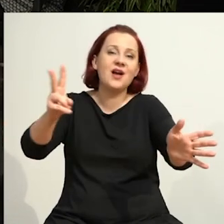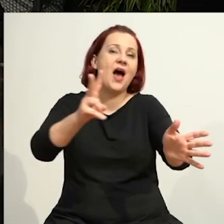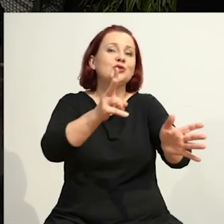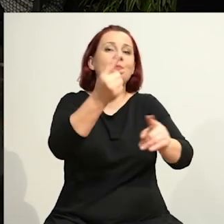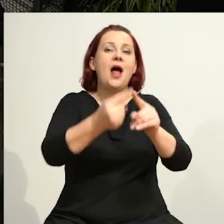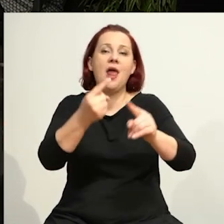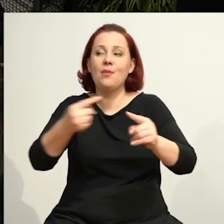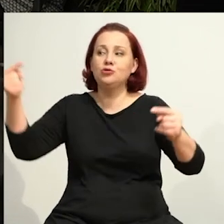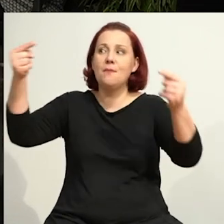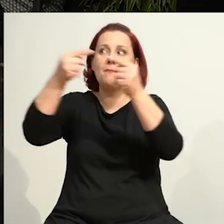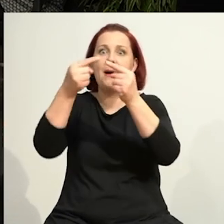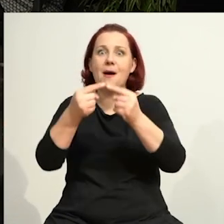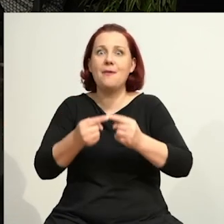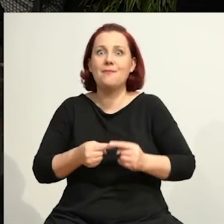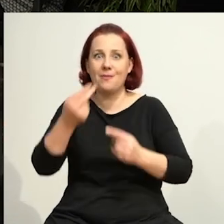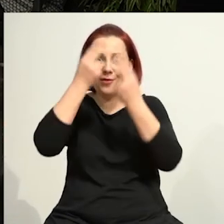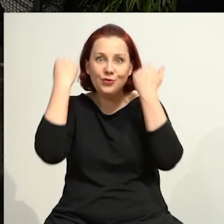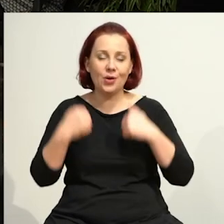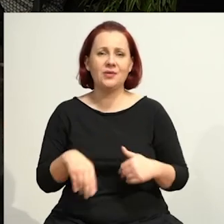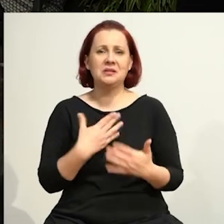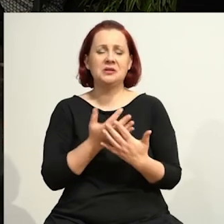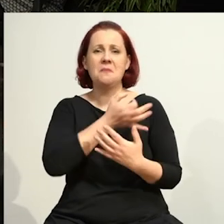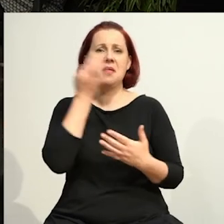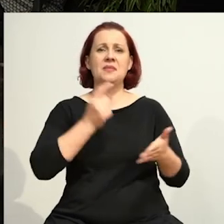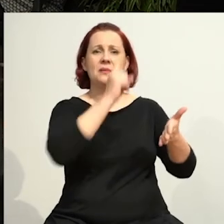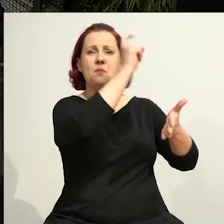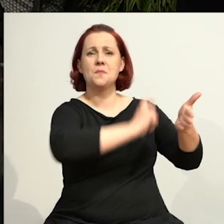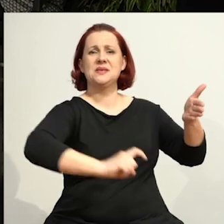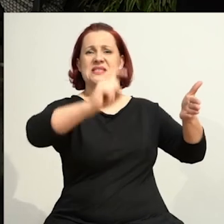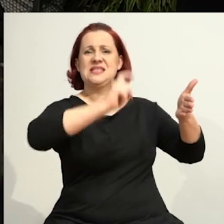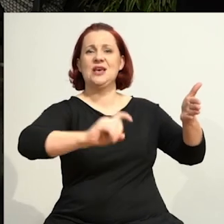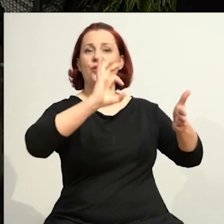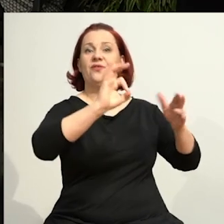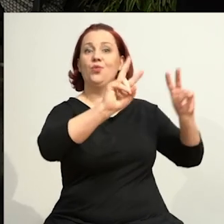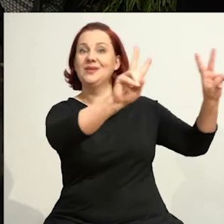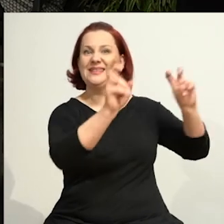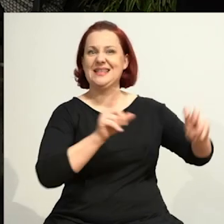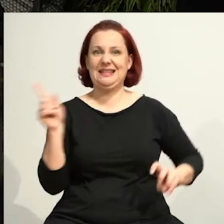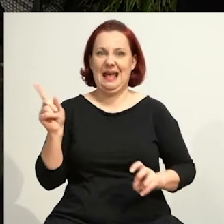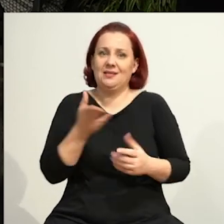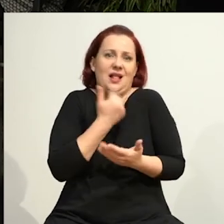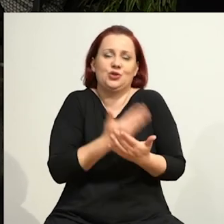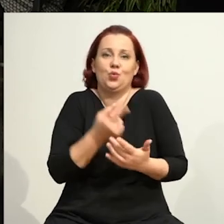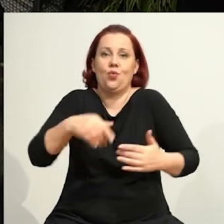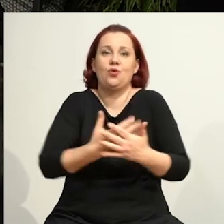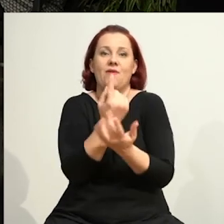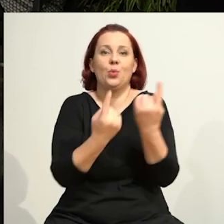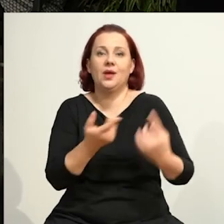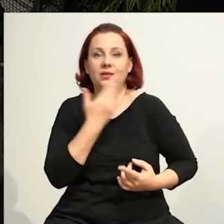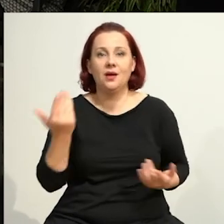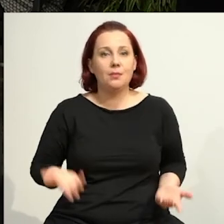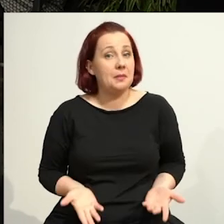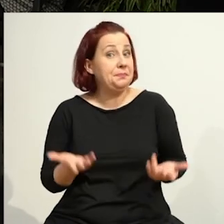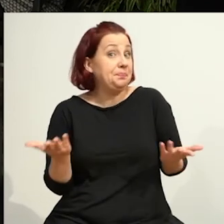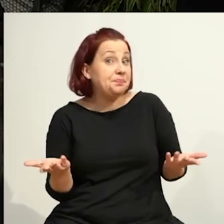zawrzeć. I teraz pytanie, dlaczego nie mamy muralu z cytatami w Nowej Hucie, z cytatami